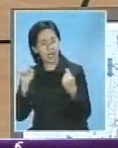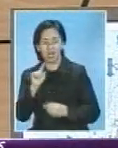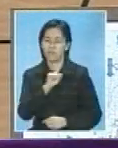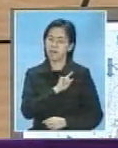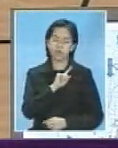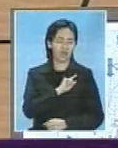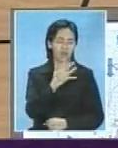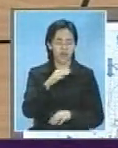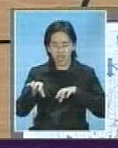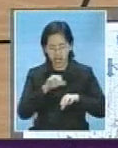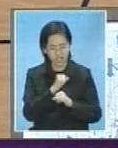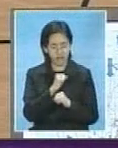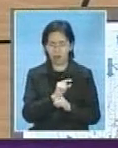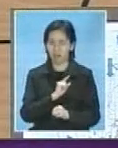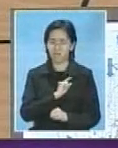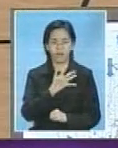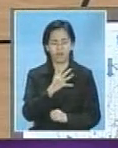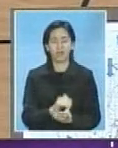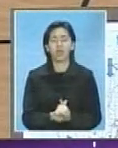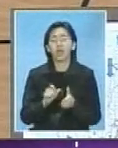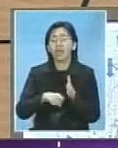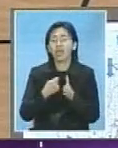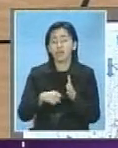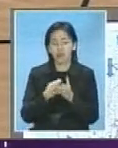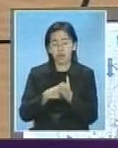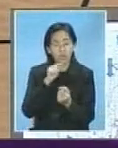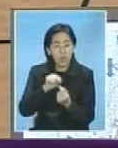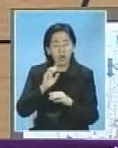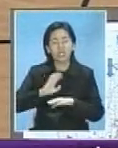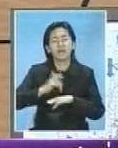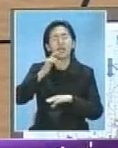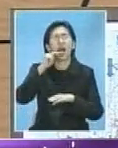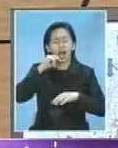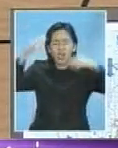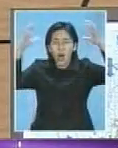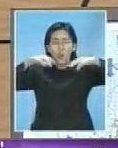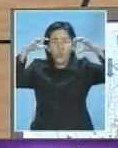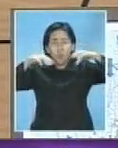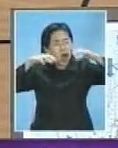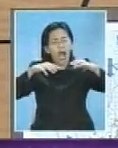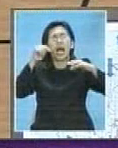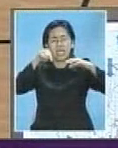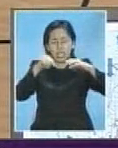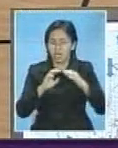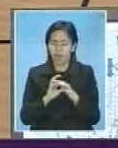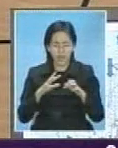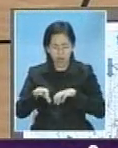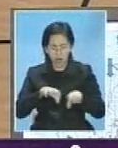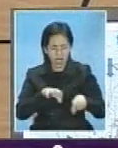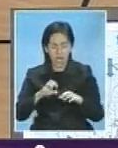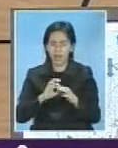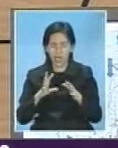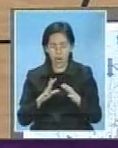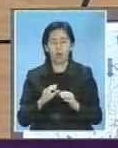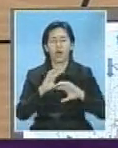ชอบในการบริหารงานว่าเป็นสาเหตุจากธรรมชาติสาเหตุจากการบริหารที่บกพร่องในรัฐบาลในอดีต